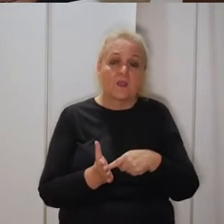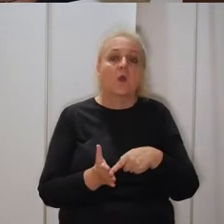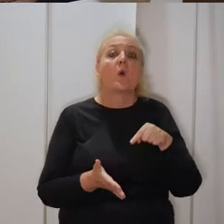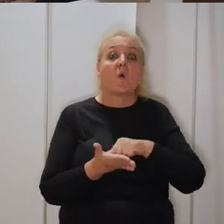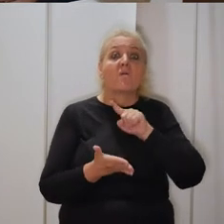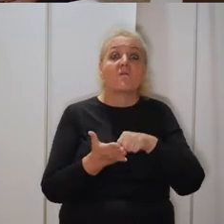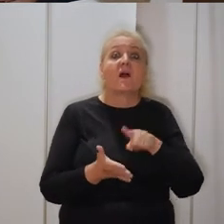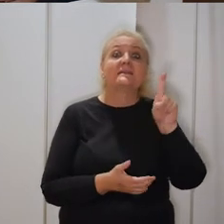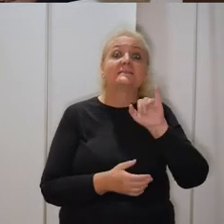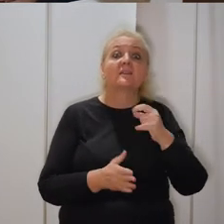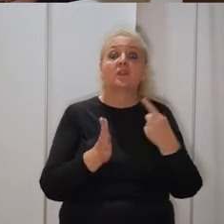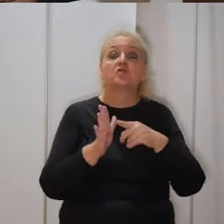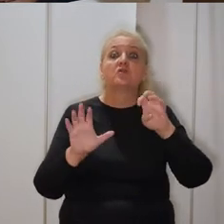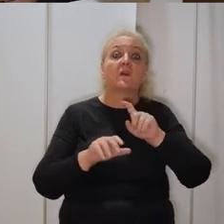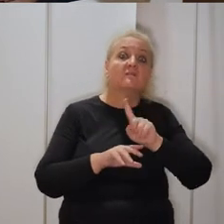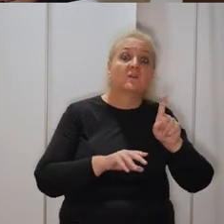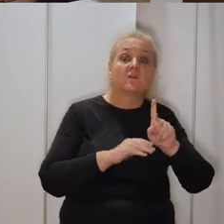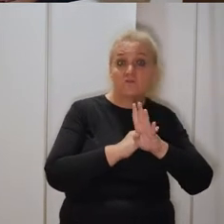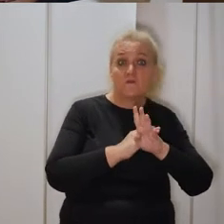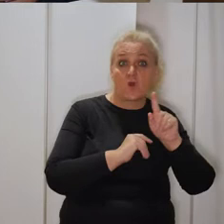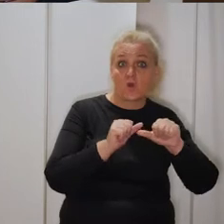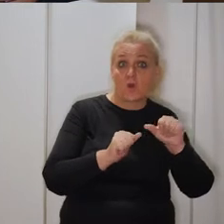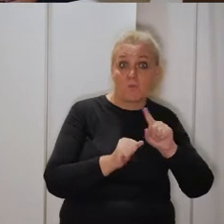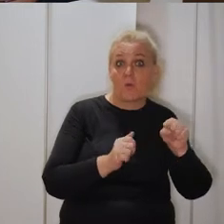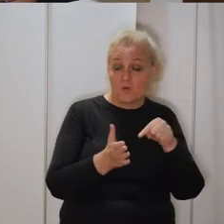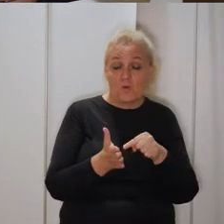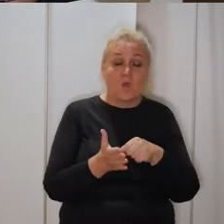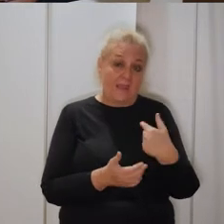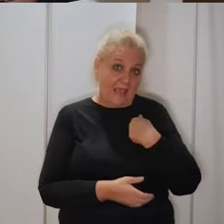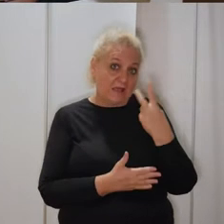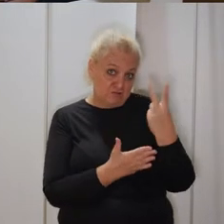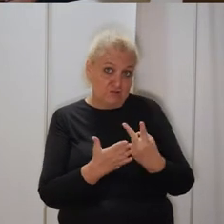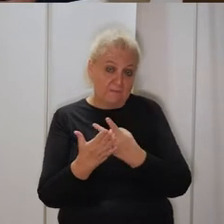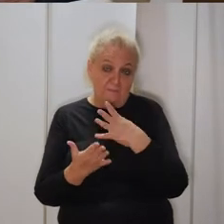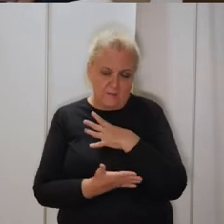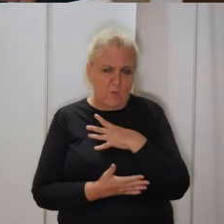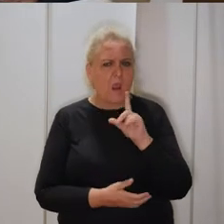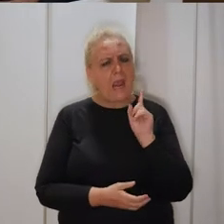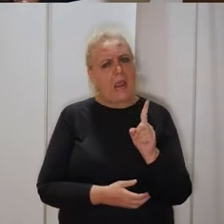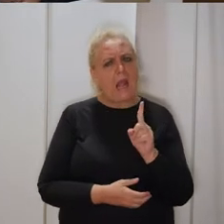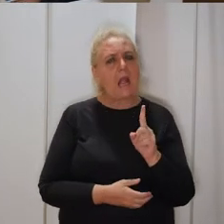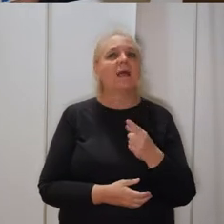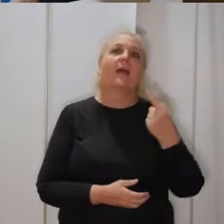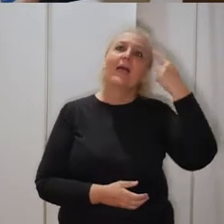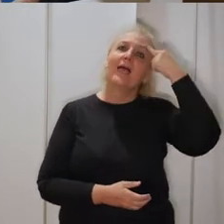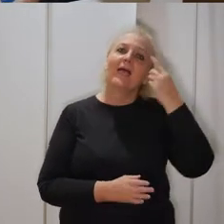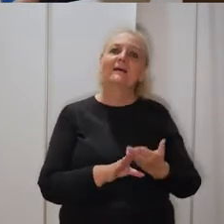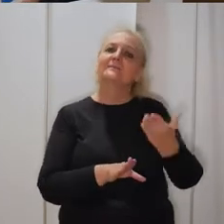ziny z lat 90., które czytałam, ale już z perspektywy lat.